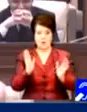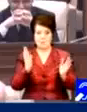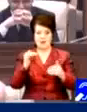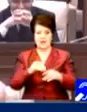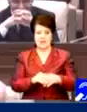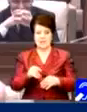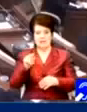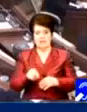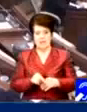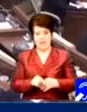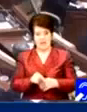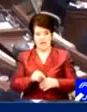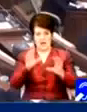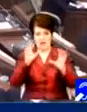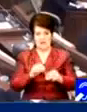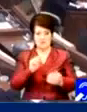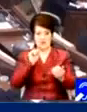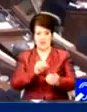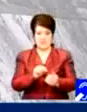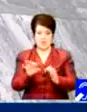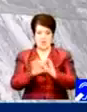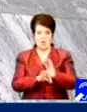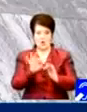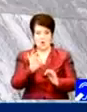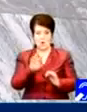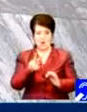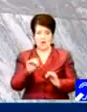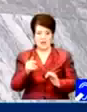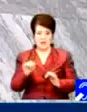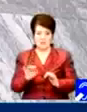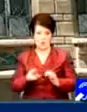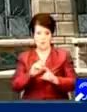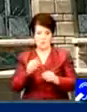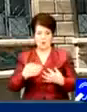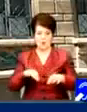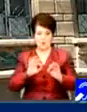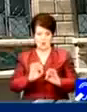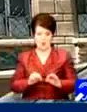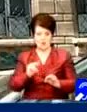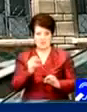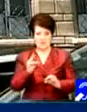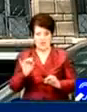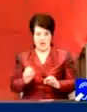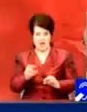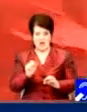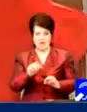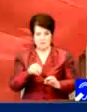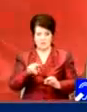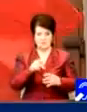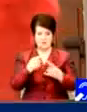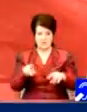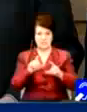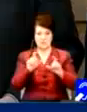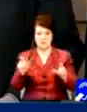legi antioligarhice, inițiative ce prevăd demiterea procurorului general a conducerii CEC, CNA, ANI, dar și altor